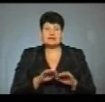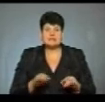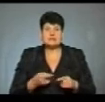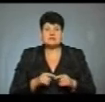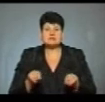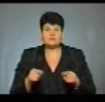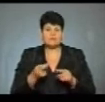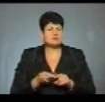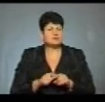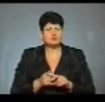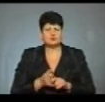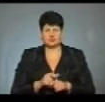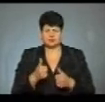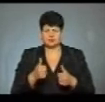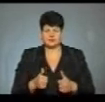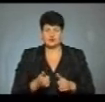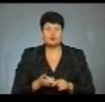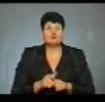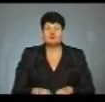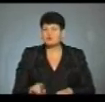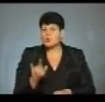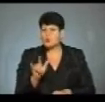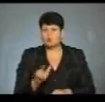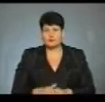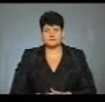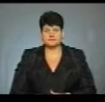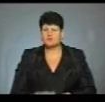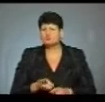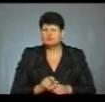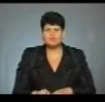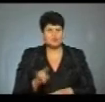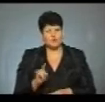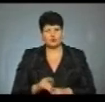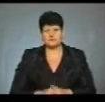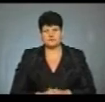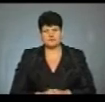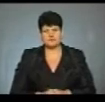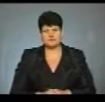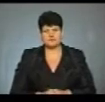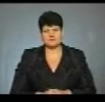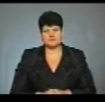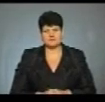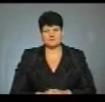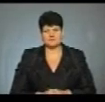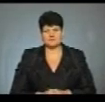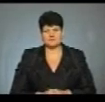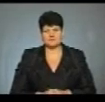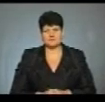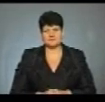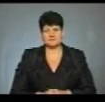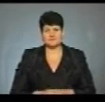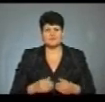створено. Це дуже хороше. Дуже круто. Дуже круто. Які в тебе